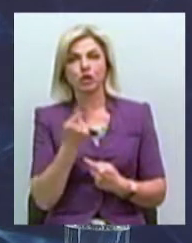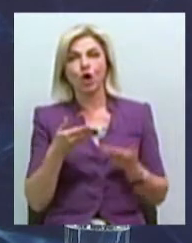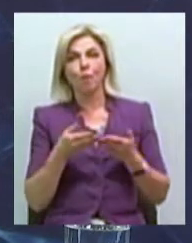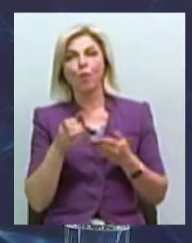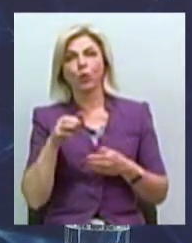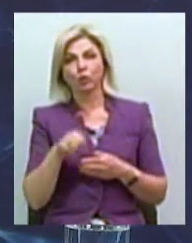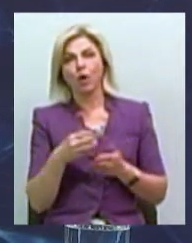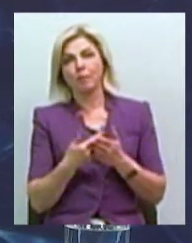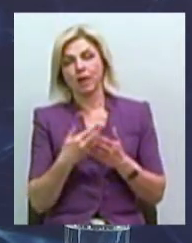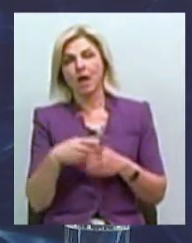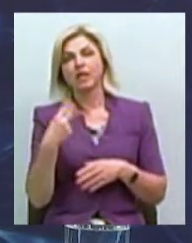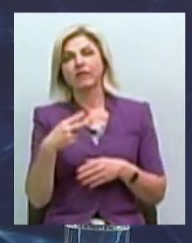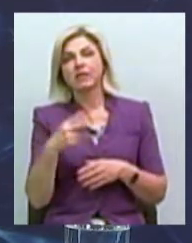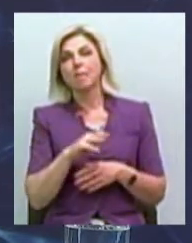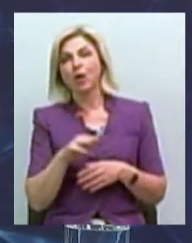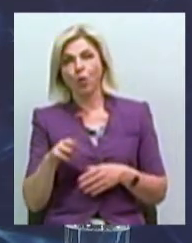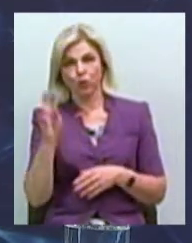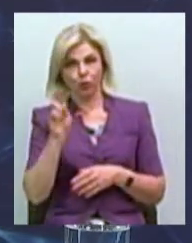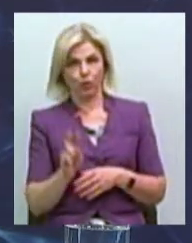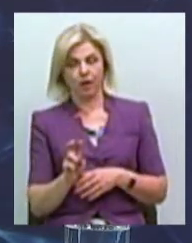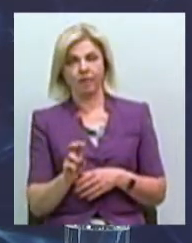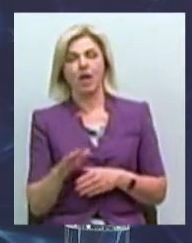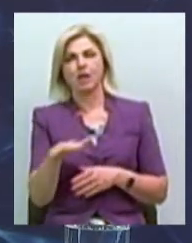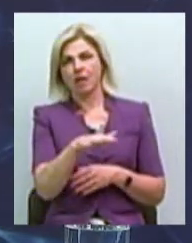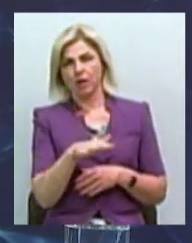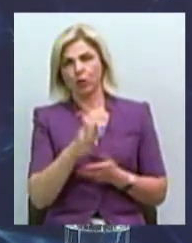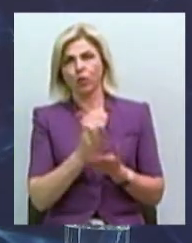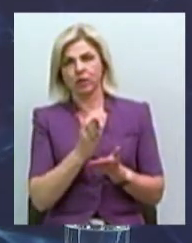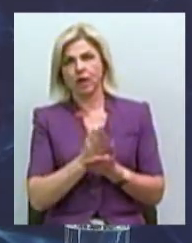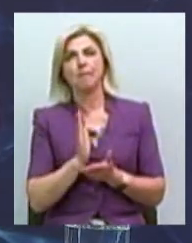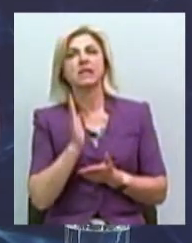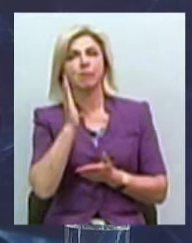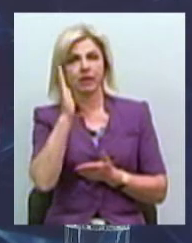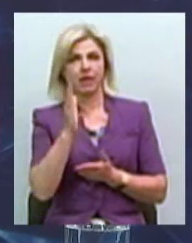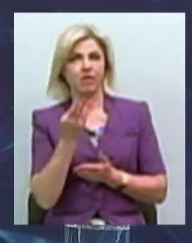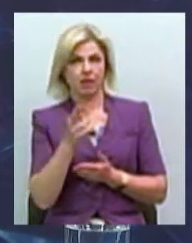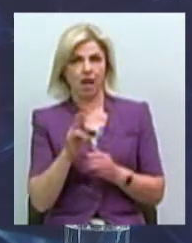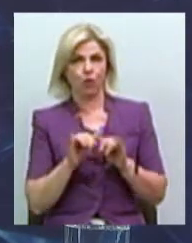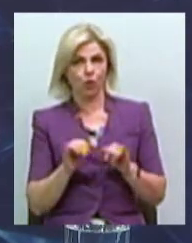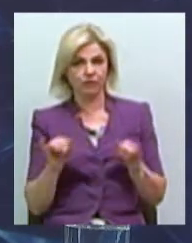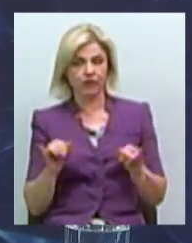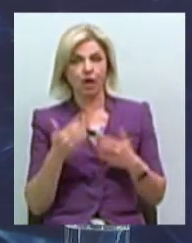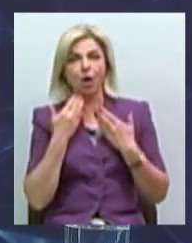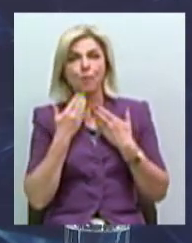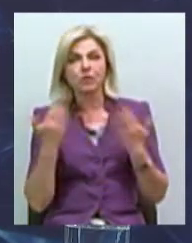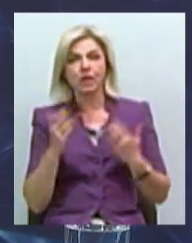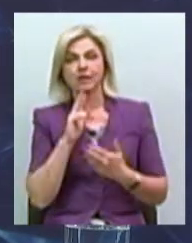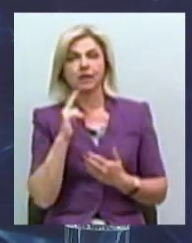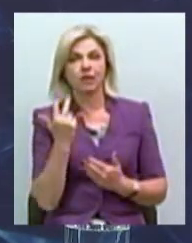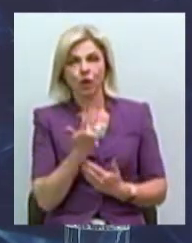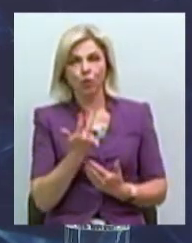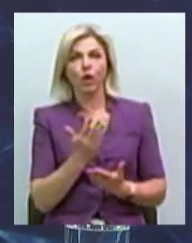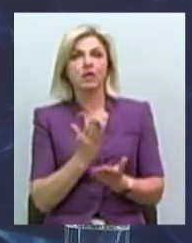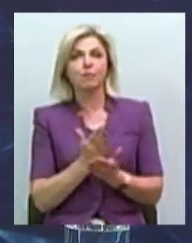20 мільйонів доларів. Територія є перспективною для розвитку. Останні три роки